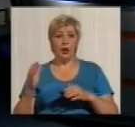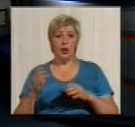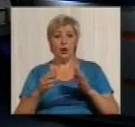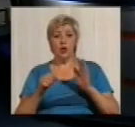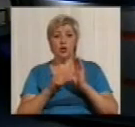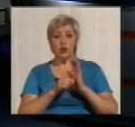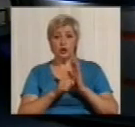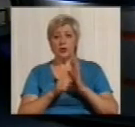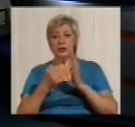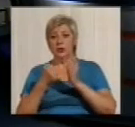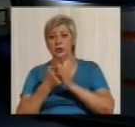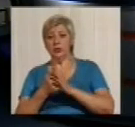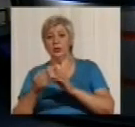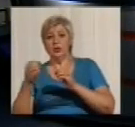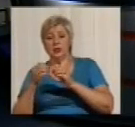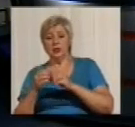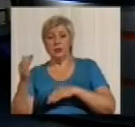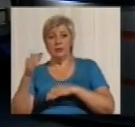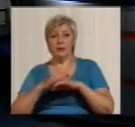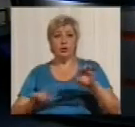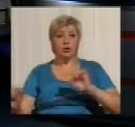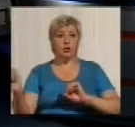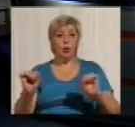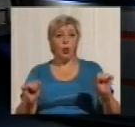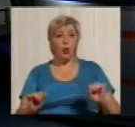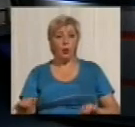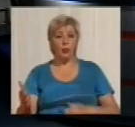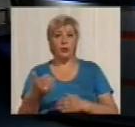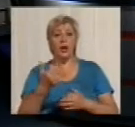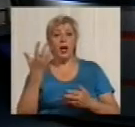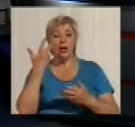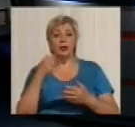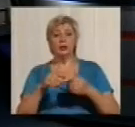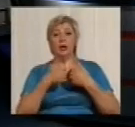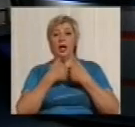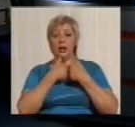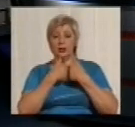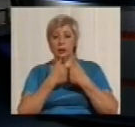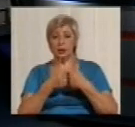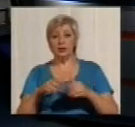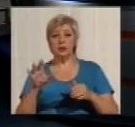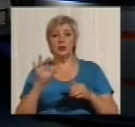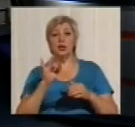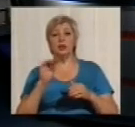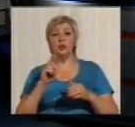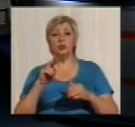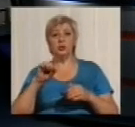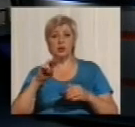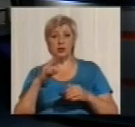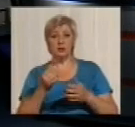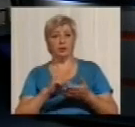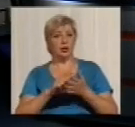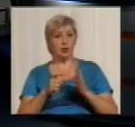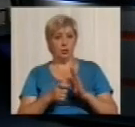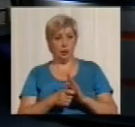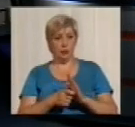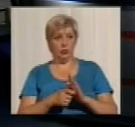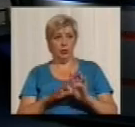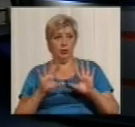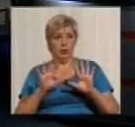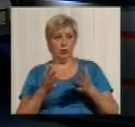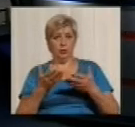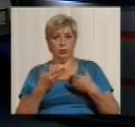делали это с детьми и с маленькими в том числе. И когда открылся инклюзивный класс, он действительно достойный. И вдруг мы пришли и узнали, что у